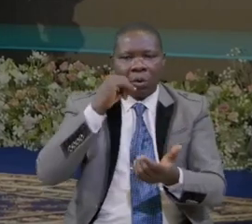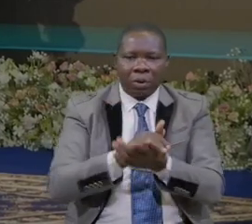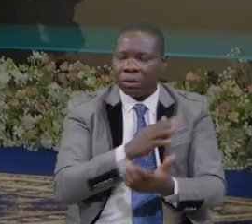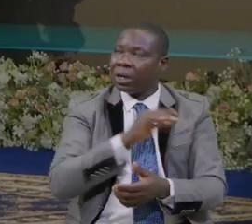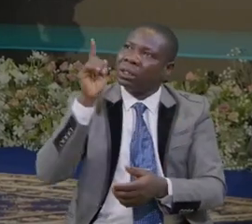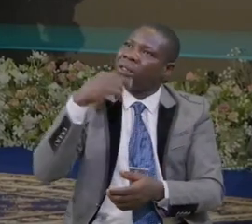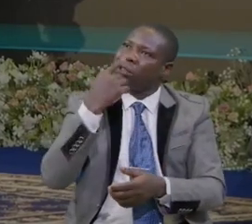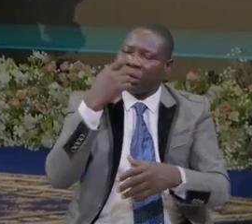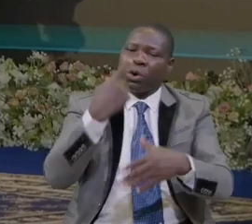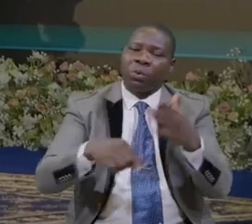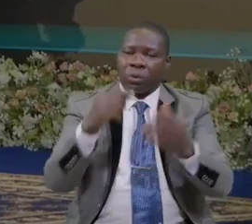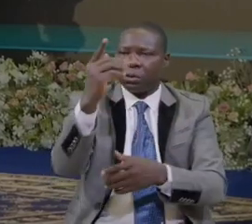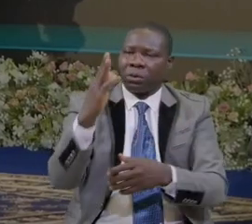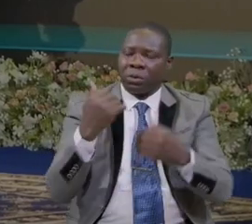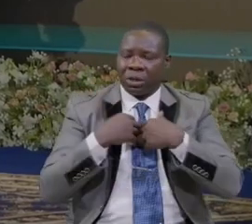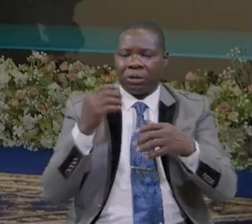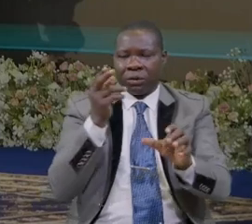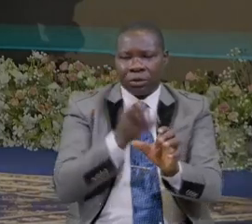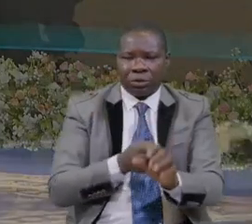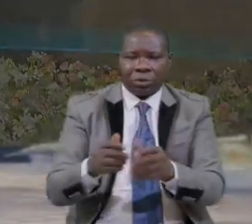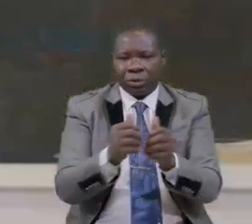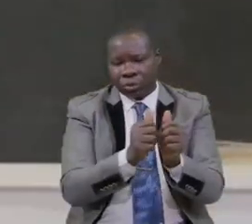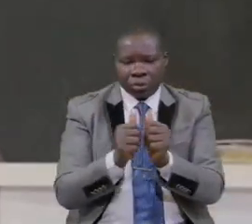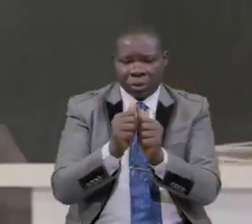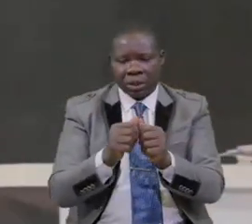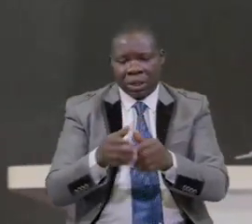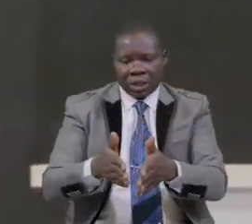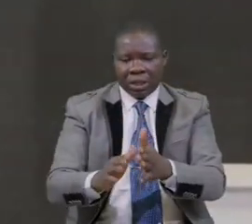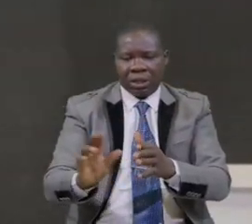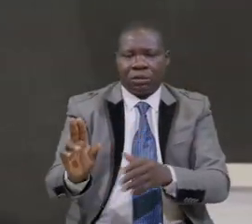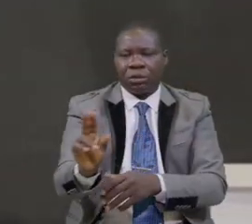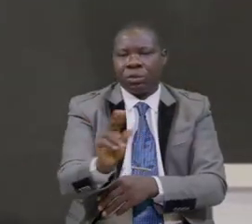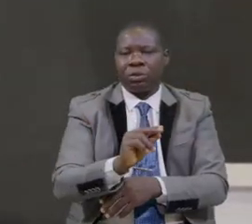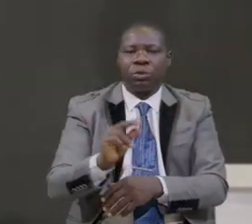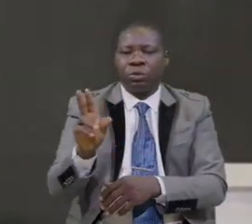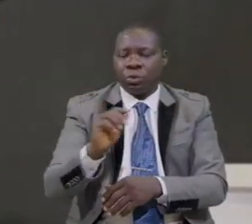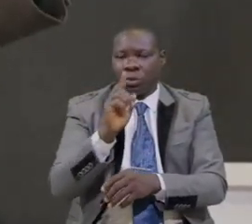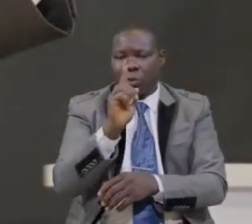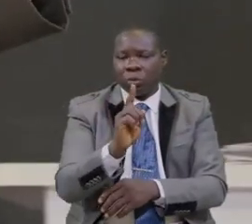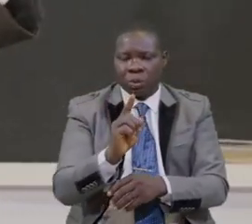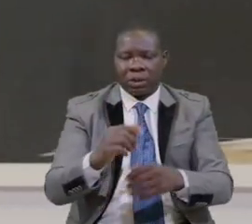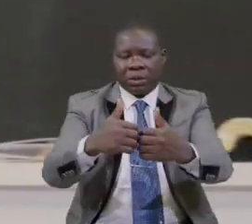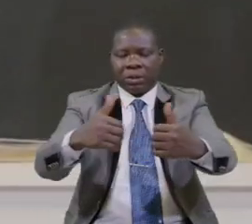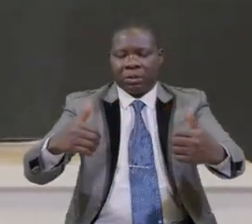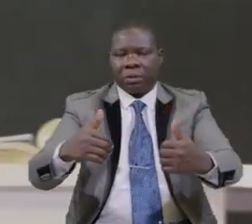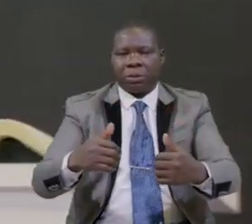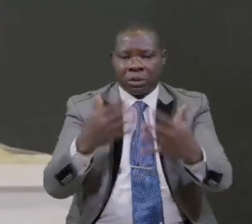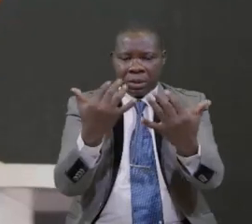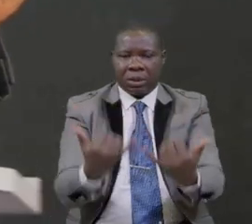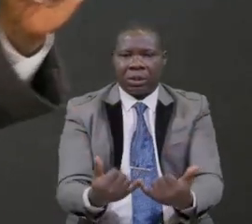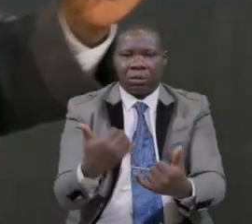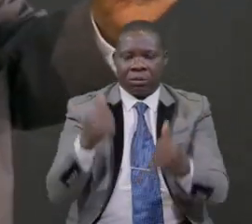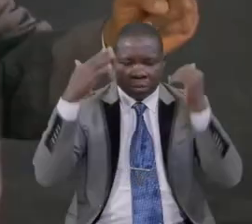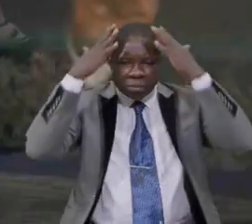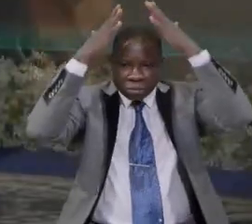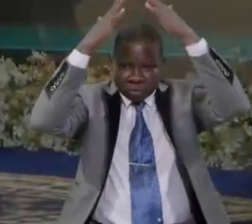joint, que personne ne sépare. Maintenant, un évêque,